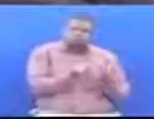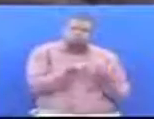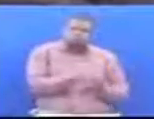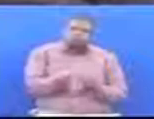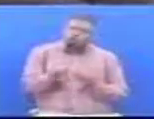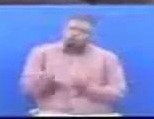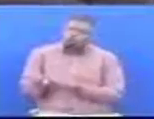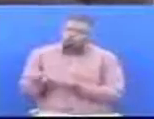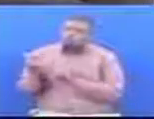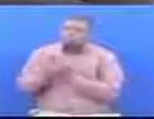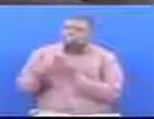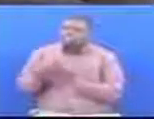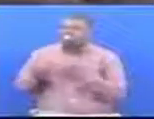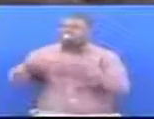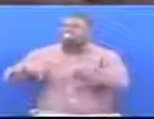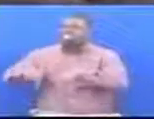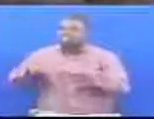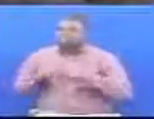nchini.